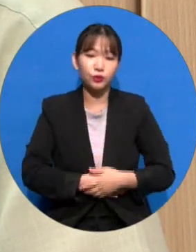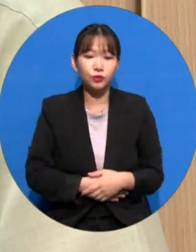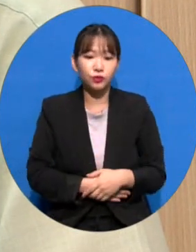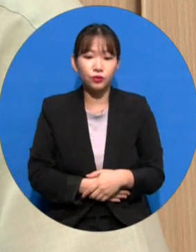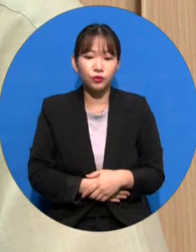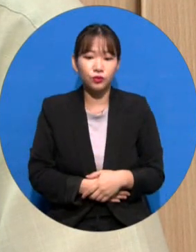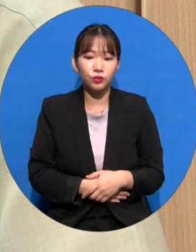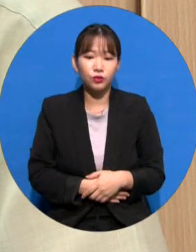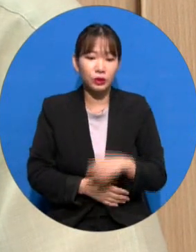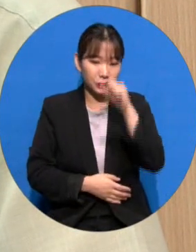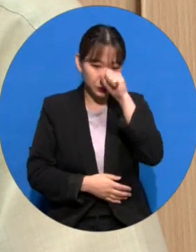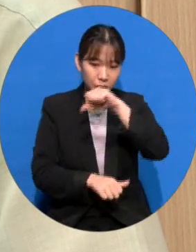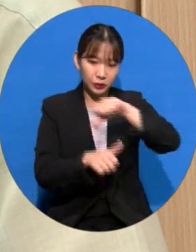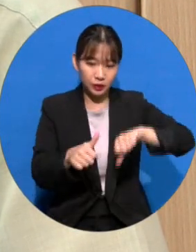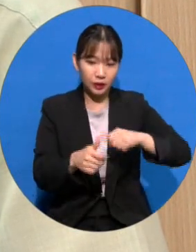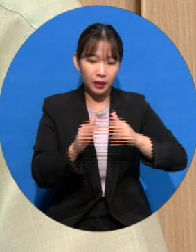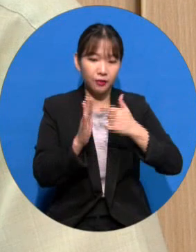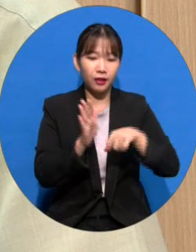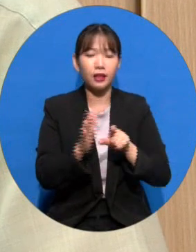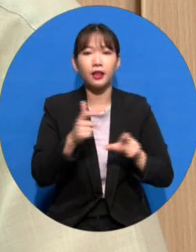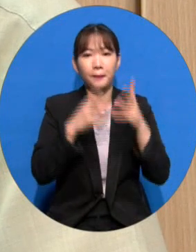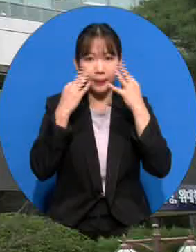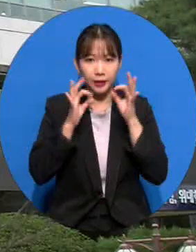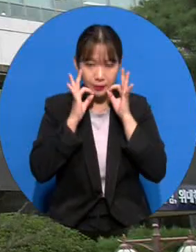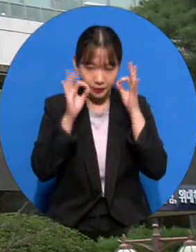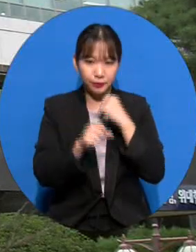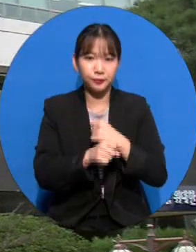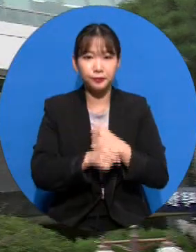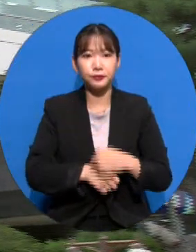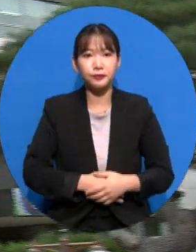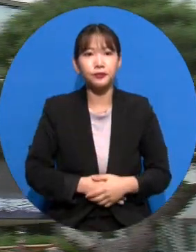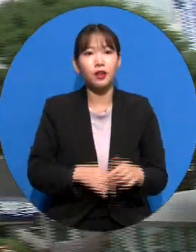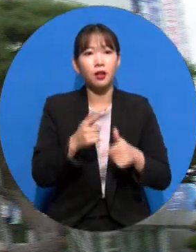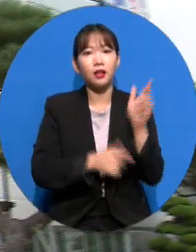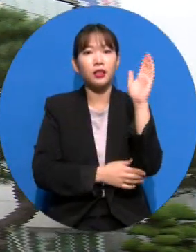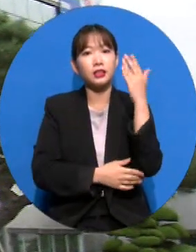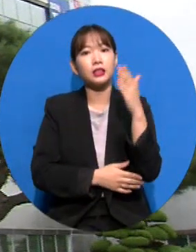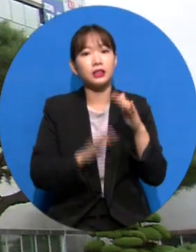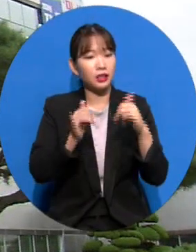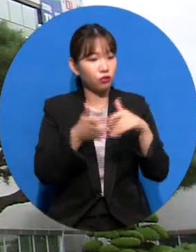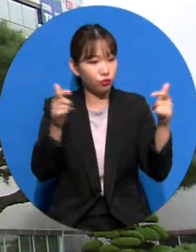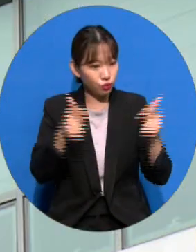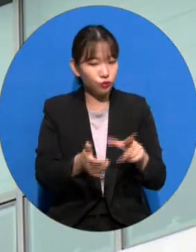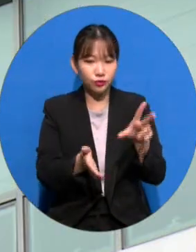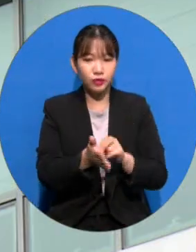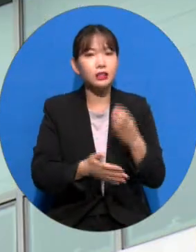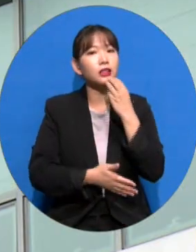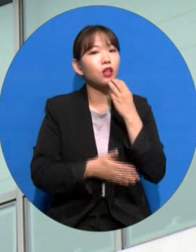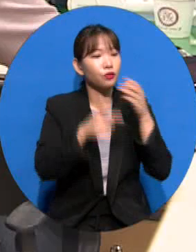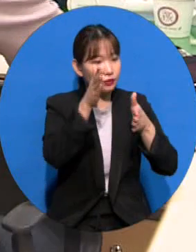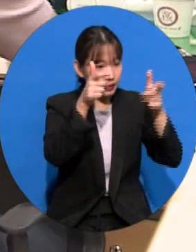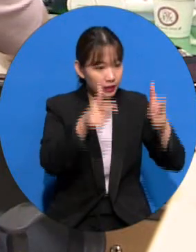더 좋은 여건 조성을 위해서 더 많은 노력을 해가겠습니다. 목포시는 인구 감소 문제가 서울